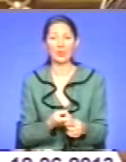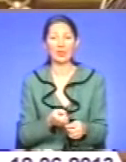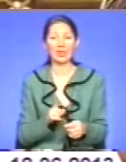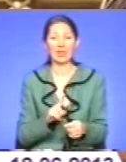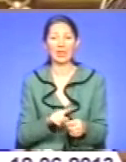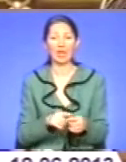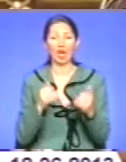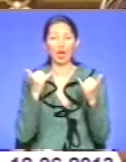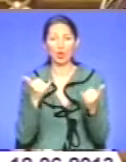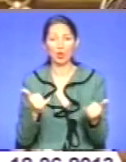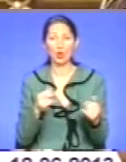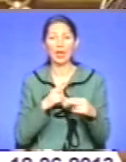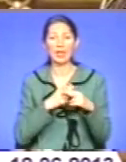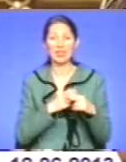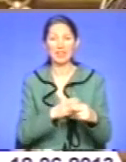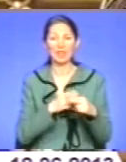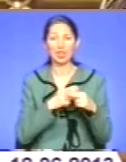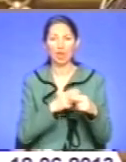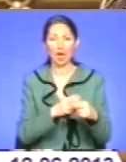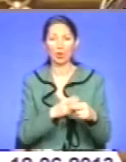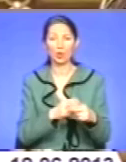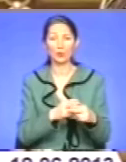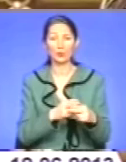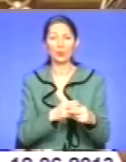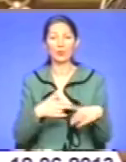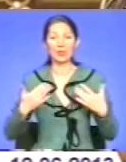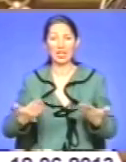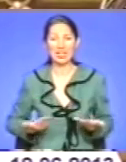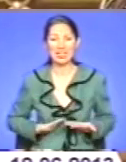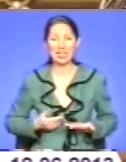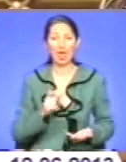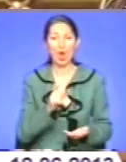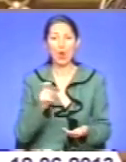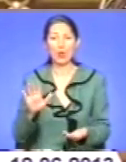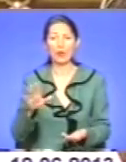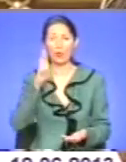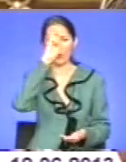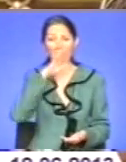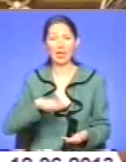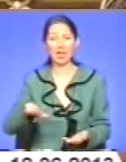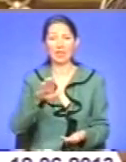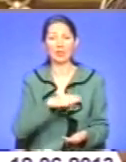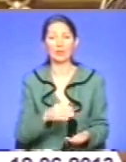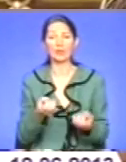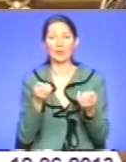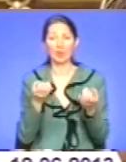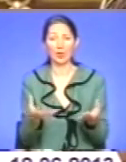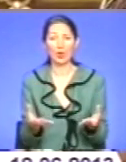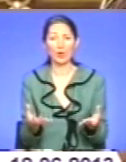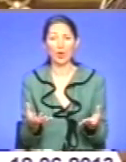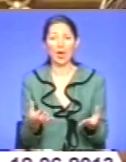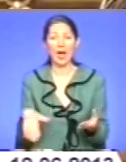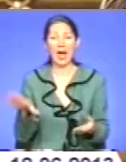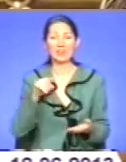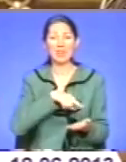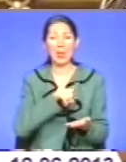які сьогодні заважають жити людям в країні. Безумовно, всі